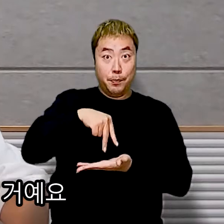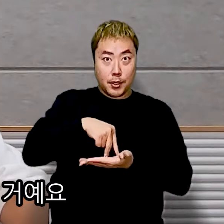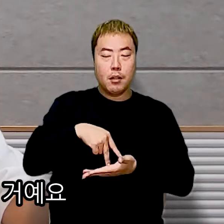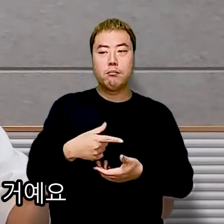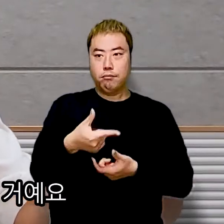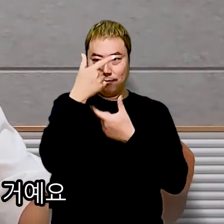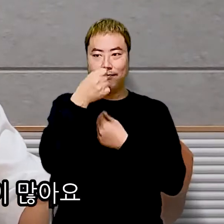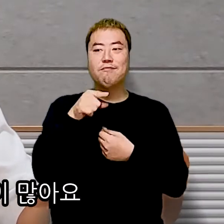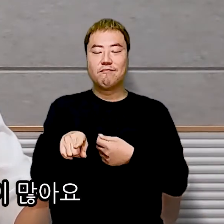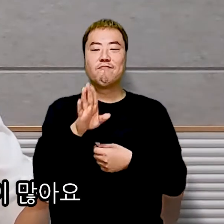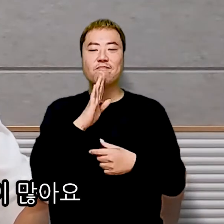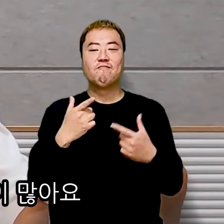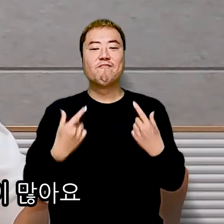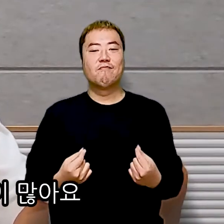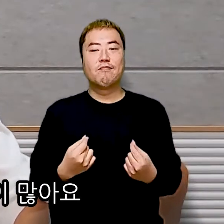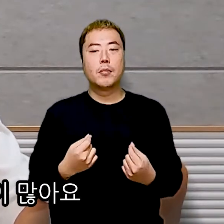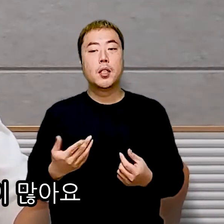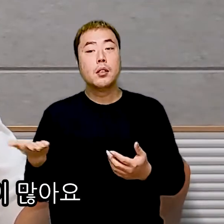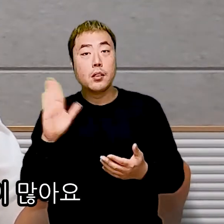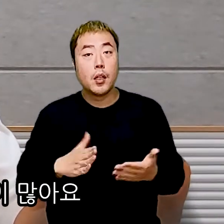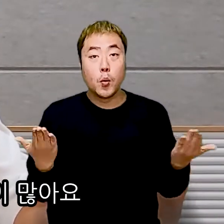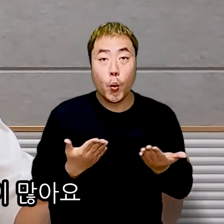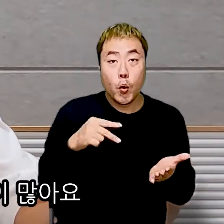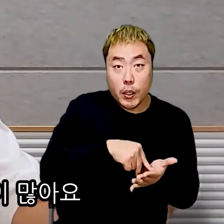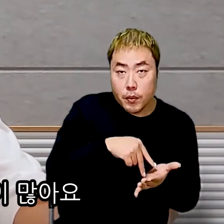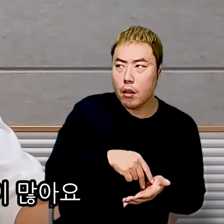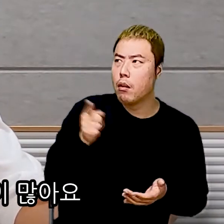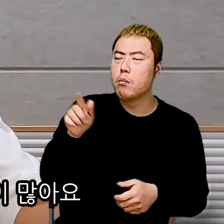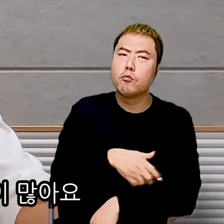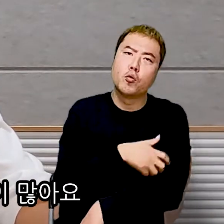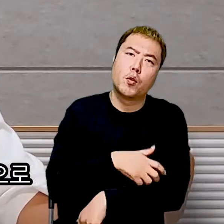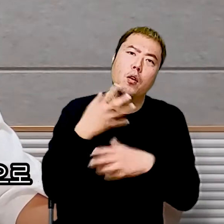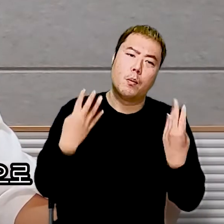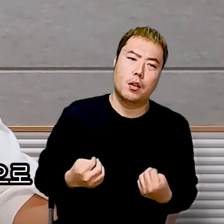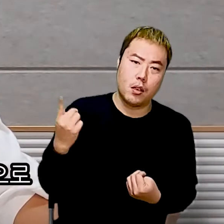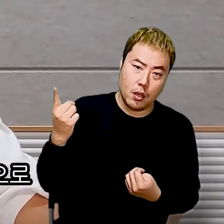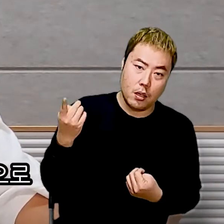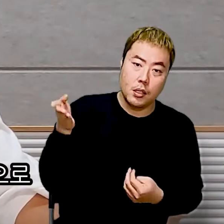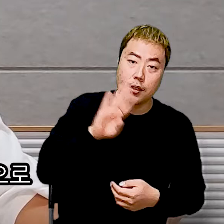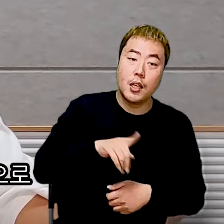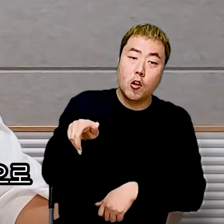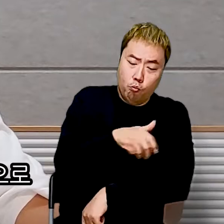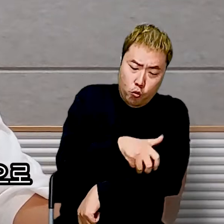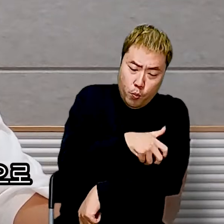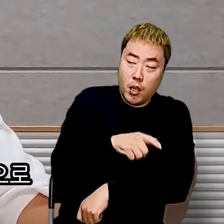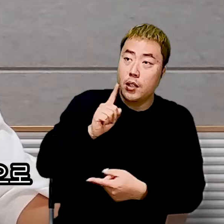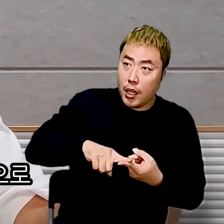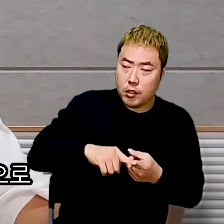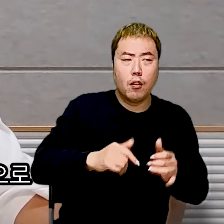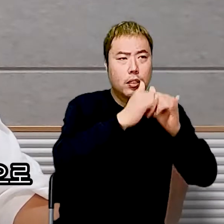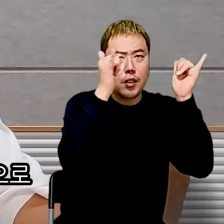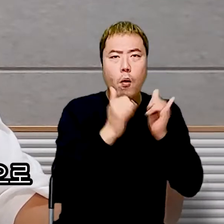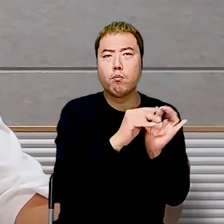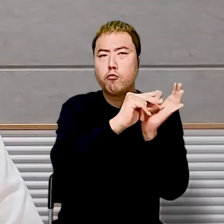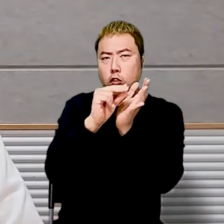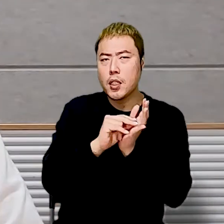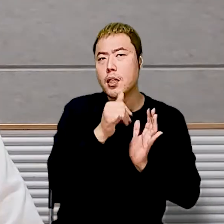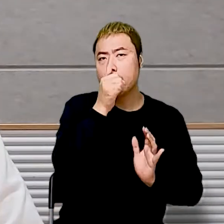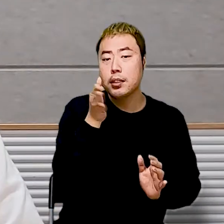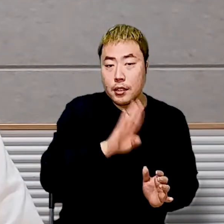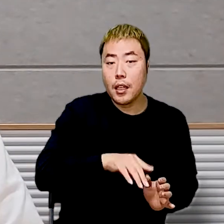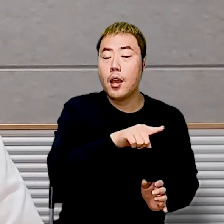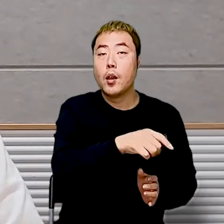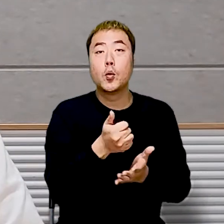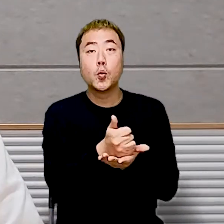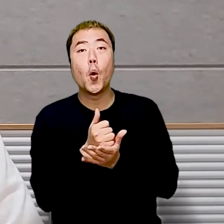맞아 떨어지는 거예요. 노동의 입장에서 보면은 불편한 것들이 많아요. 근데 이 불편한 것들이 사회적으로 문제가 됨에도 불구하고